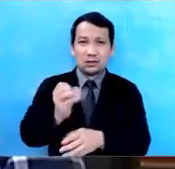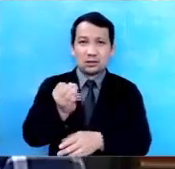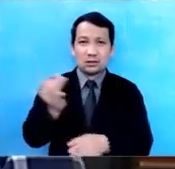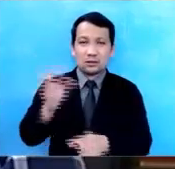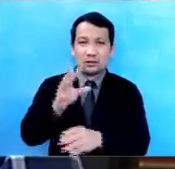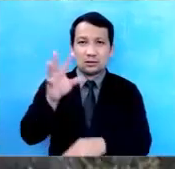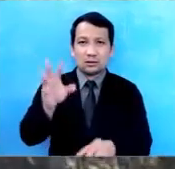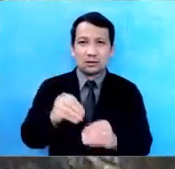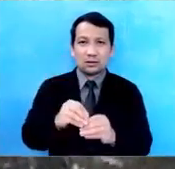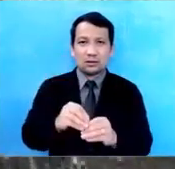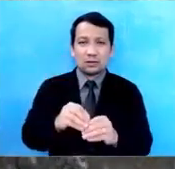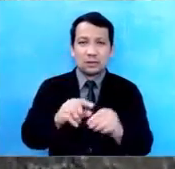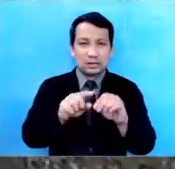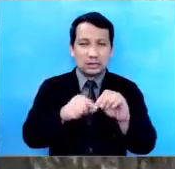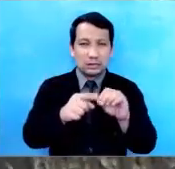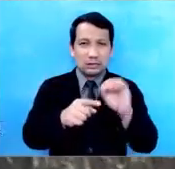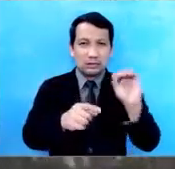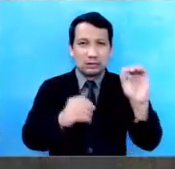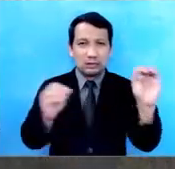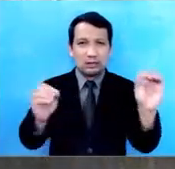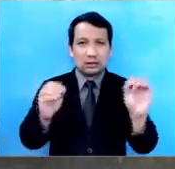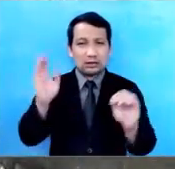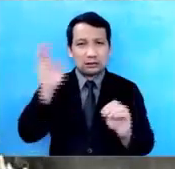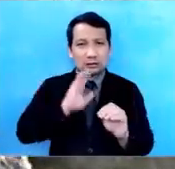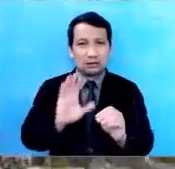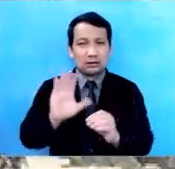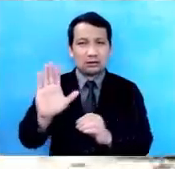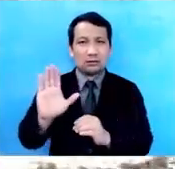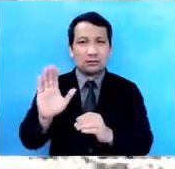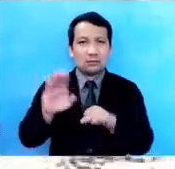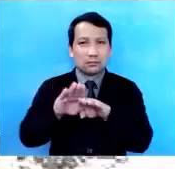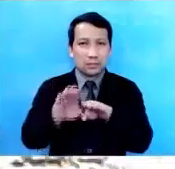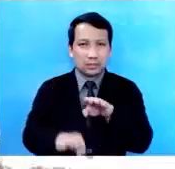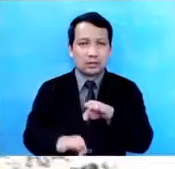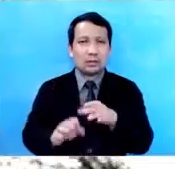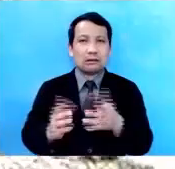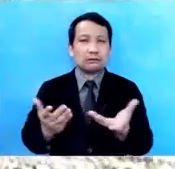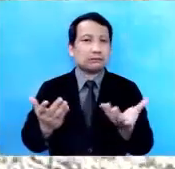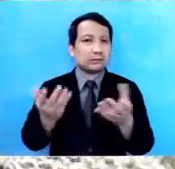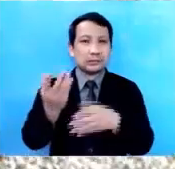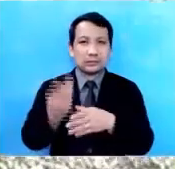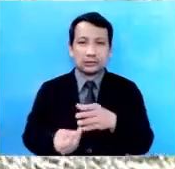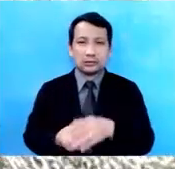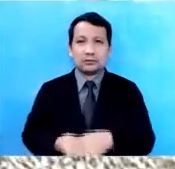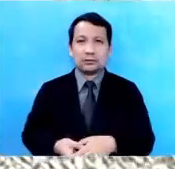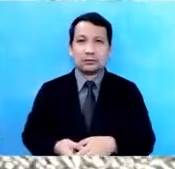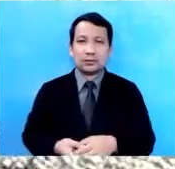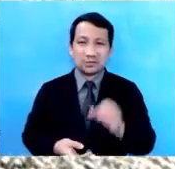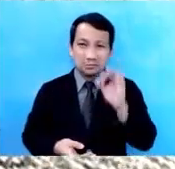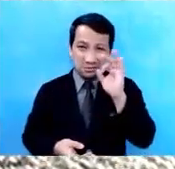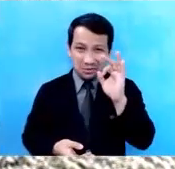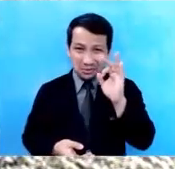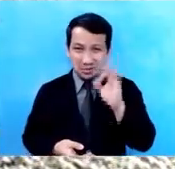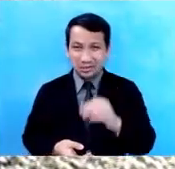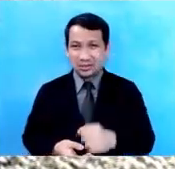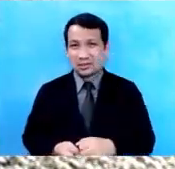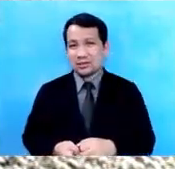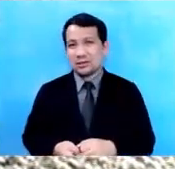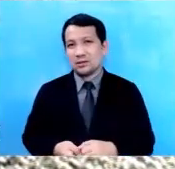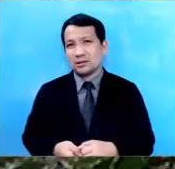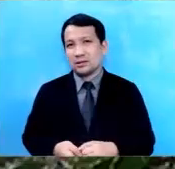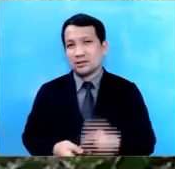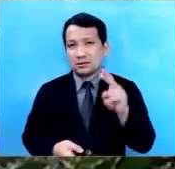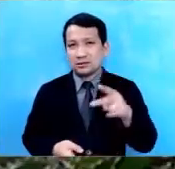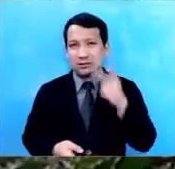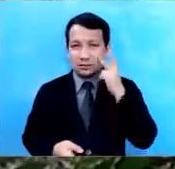sinkhole na yon. Yung mga crack doon, sinkhole pa rin. May ang liliit na mga, may nakita ko sa